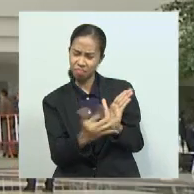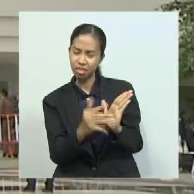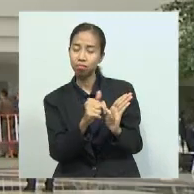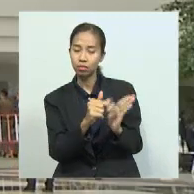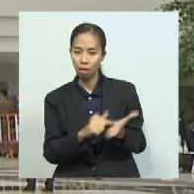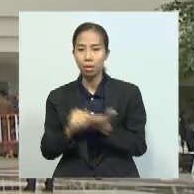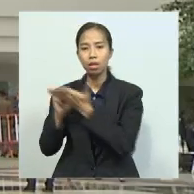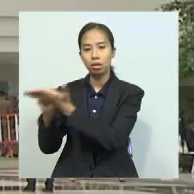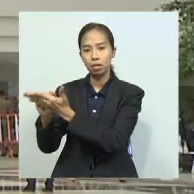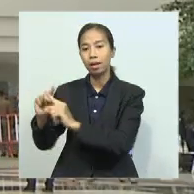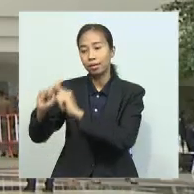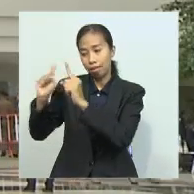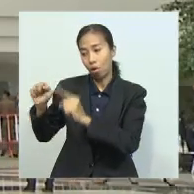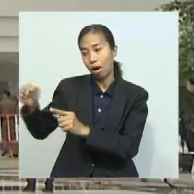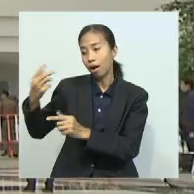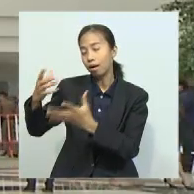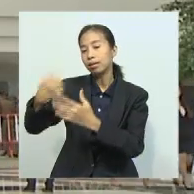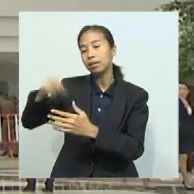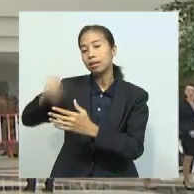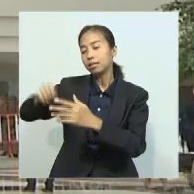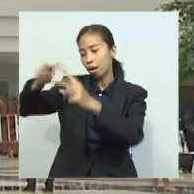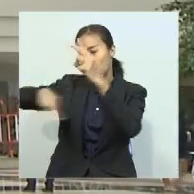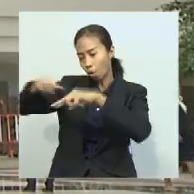ว่าเป็นอำนาจของกกต.ตามกฎหมายพรรค